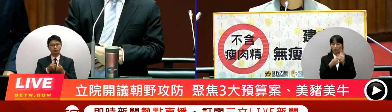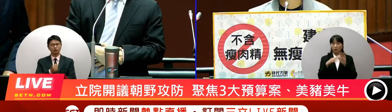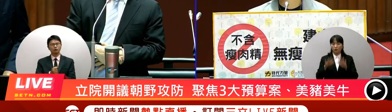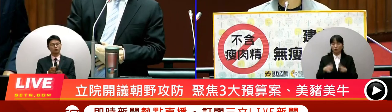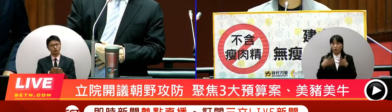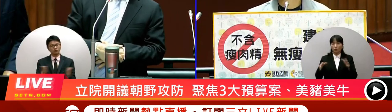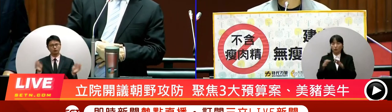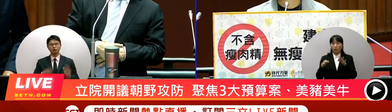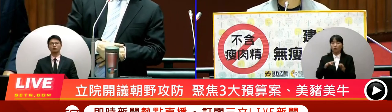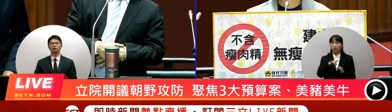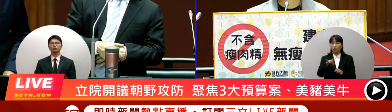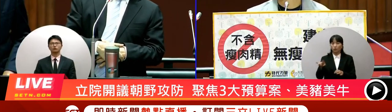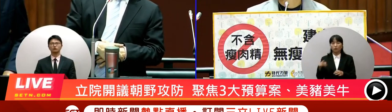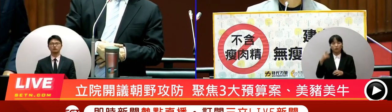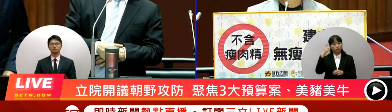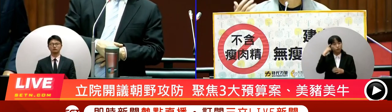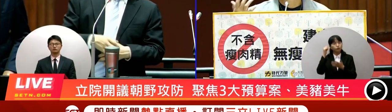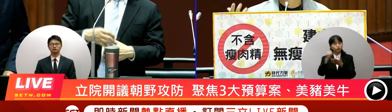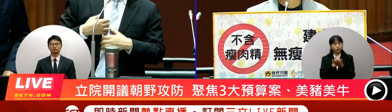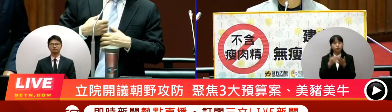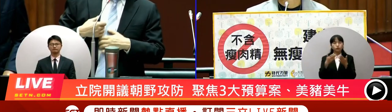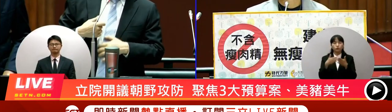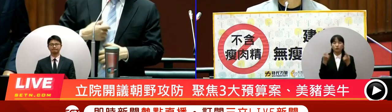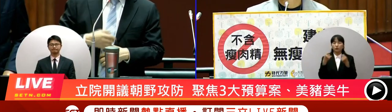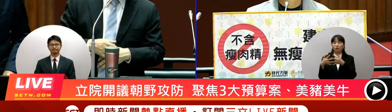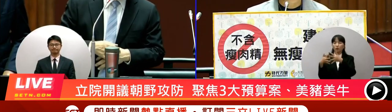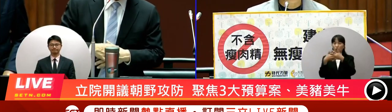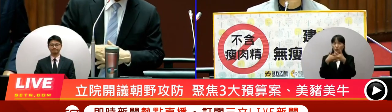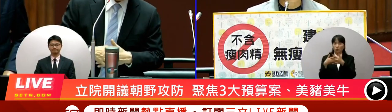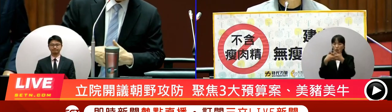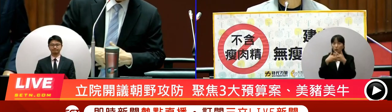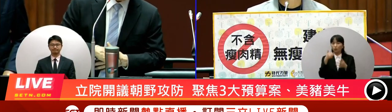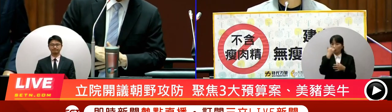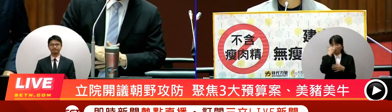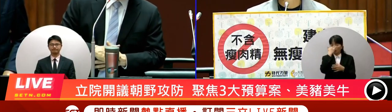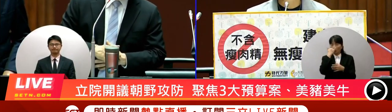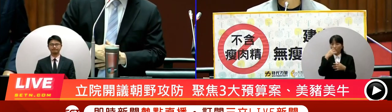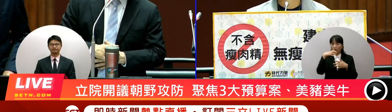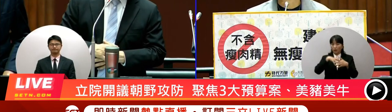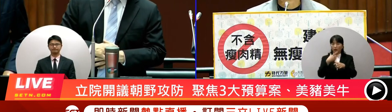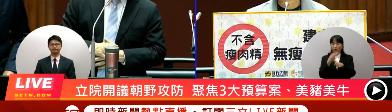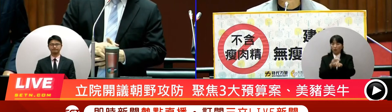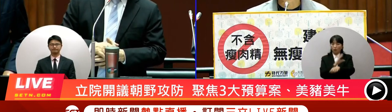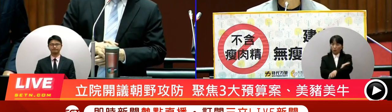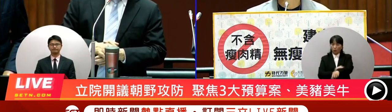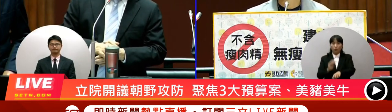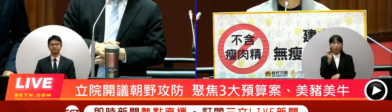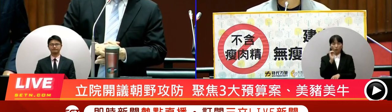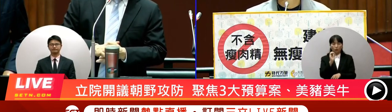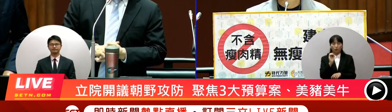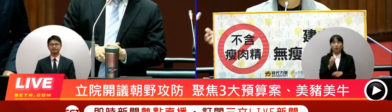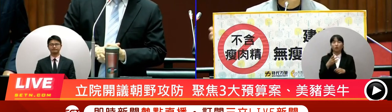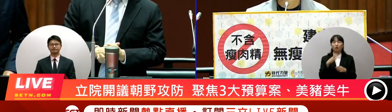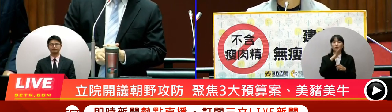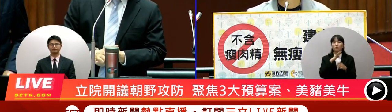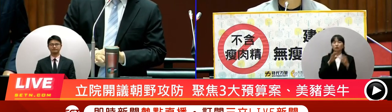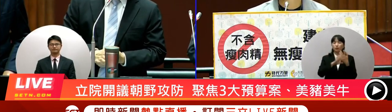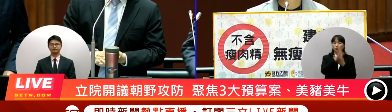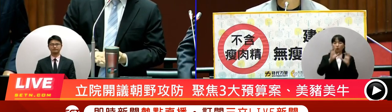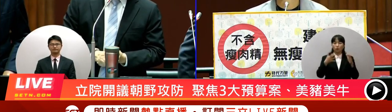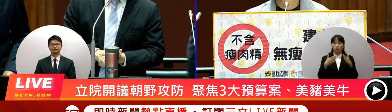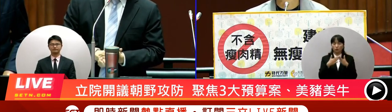很多业者他们也想进口包括美猪没有瘦肉精的美猪，没有瘦肉精其他国